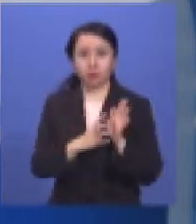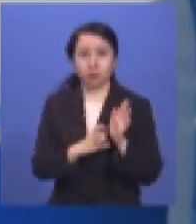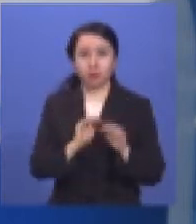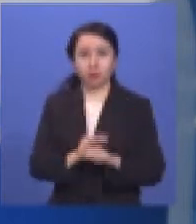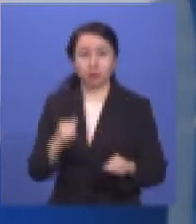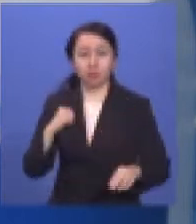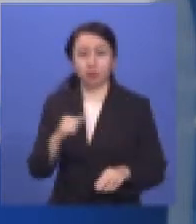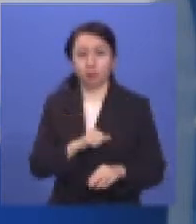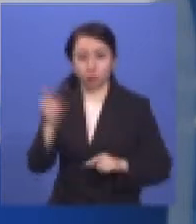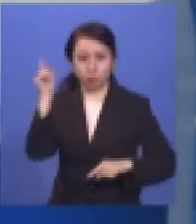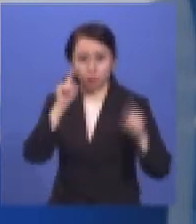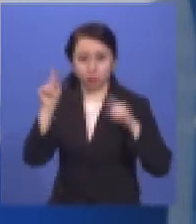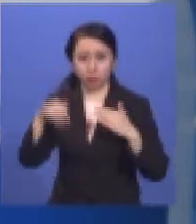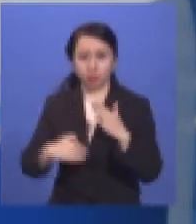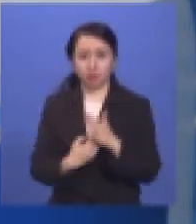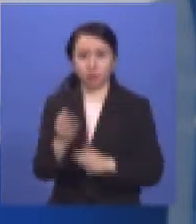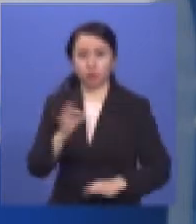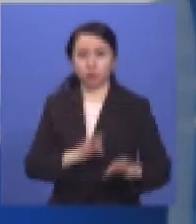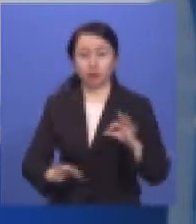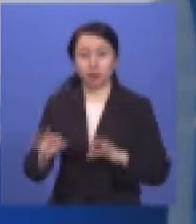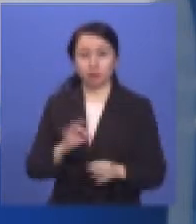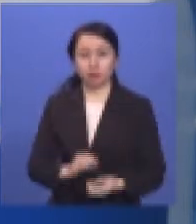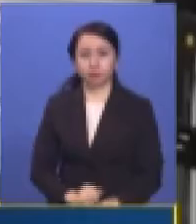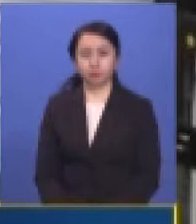детей самостоятельно разрабатывают инновационные проекты.